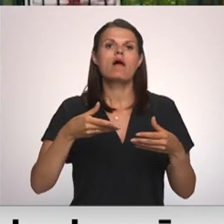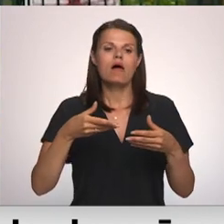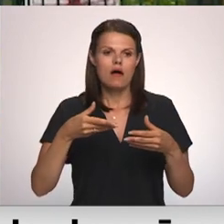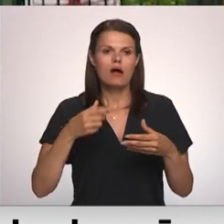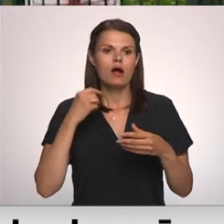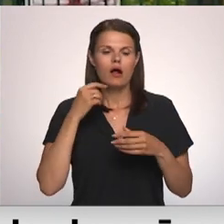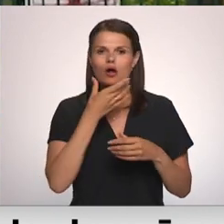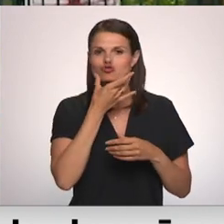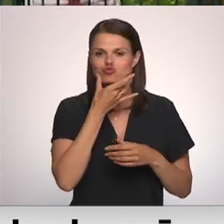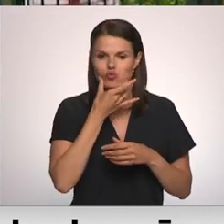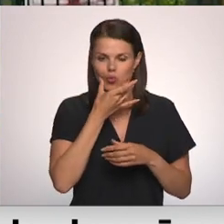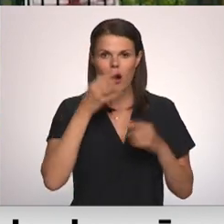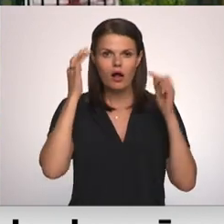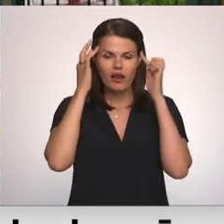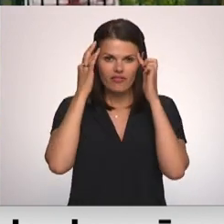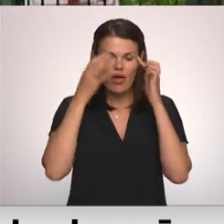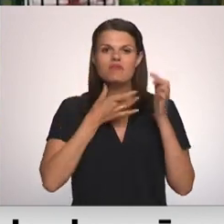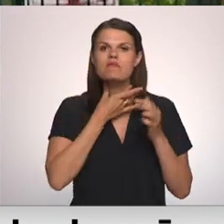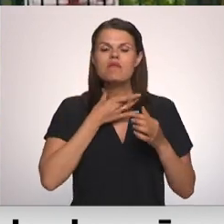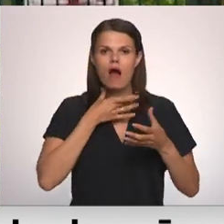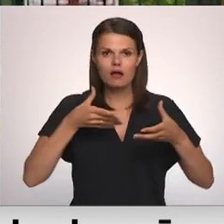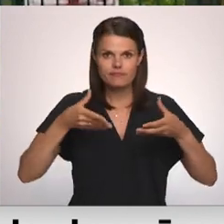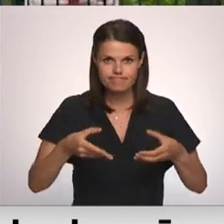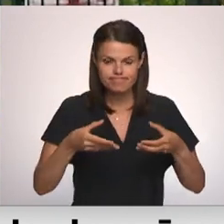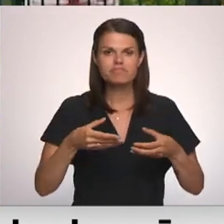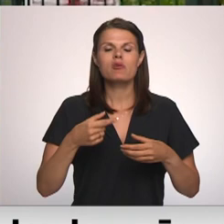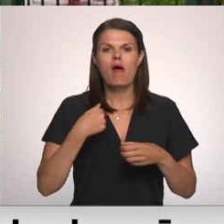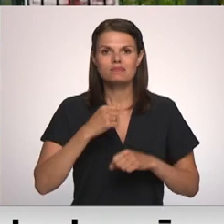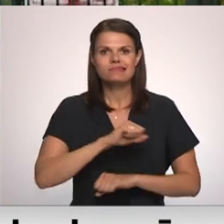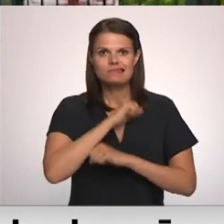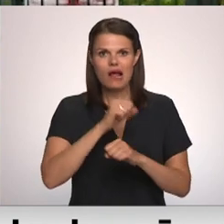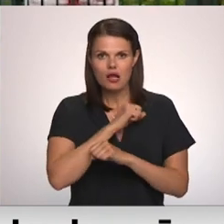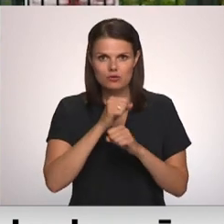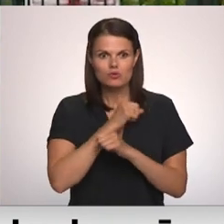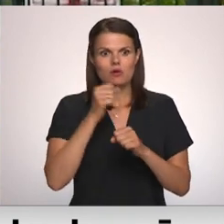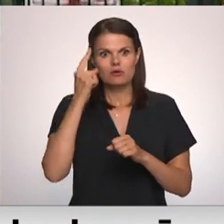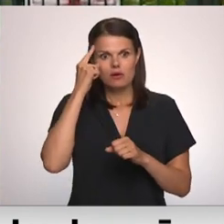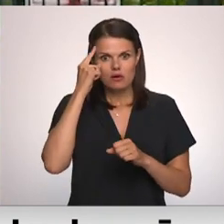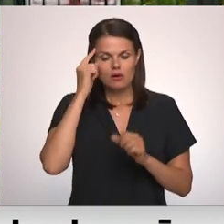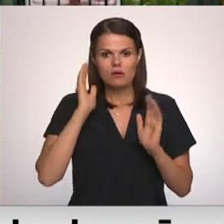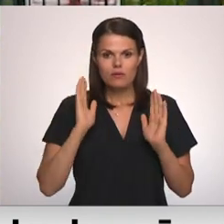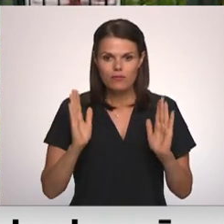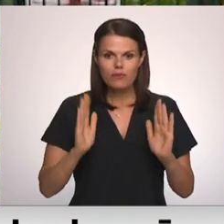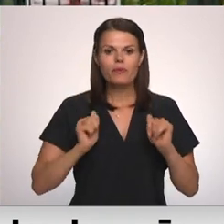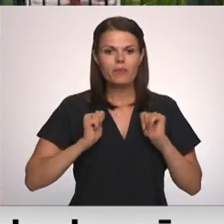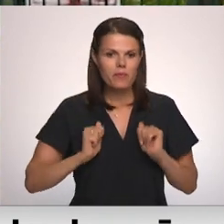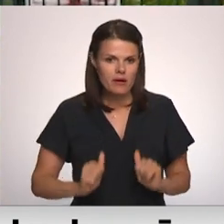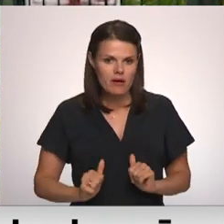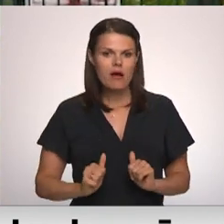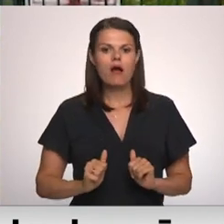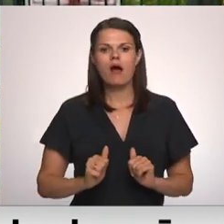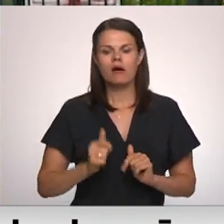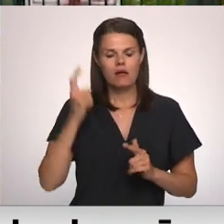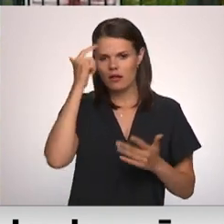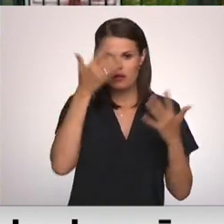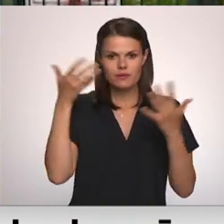Precīzāk žoklis, deniņi, kaklis piespiests. Centos tajā brīdī saglabāt vēsu prātu,